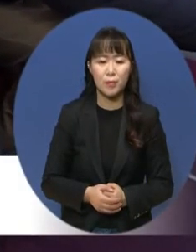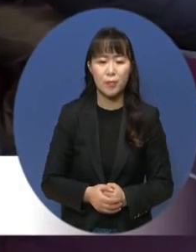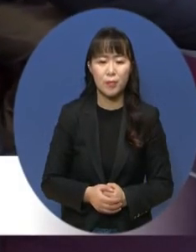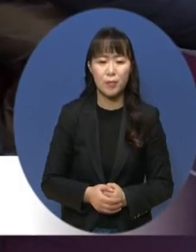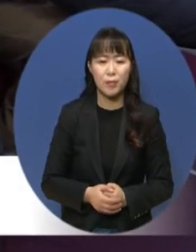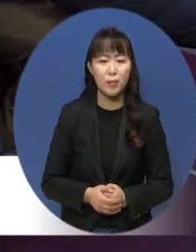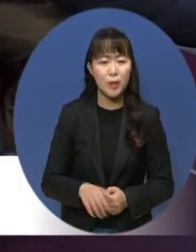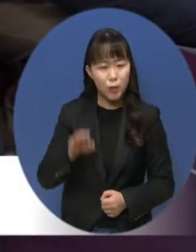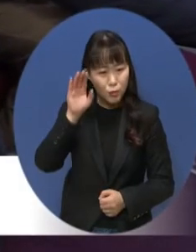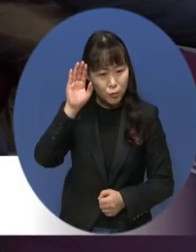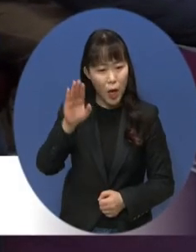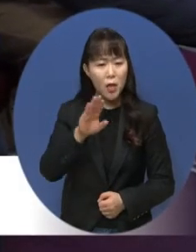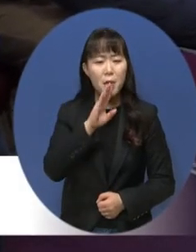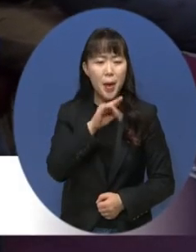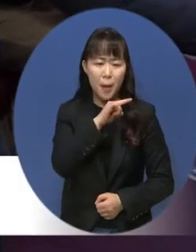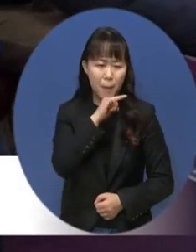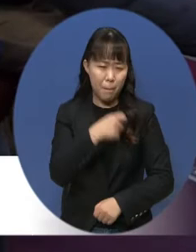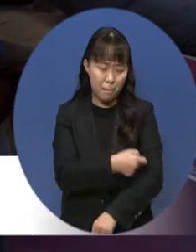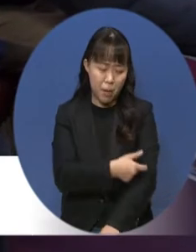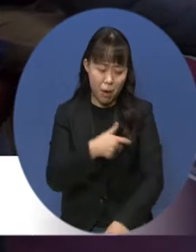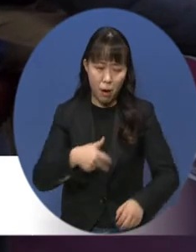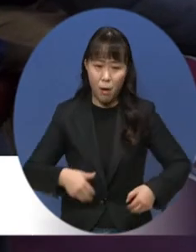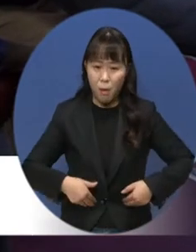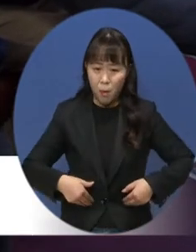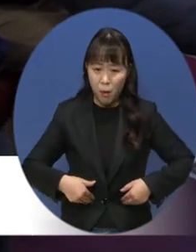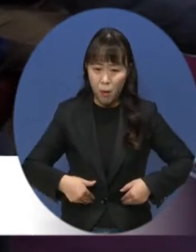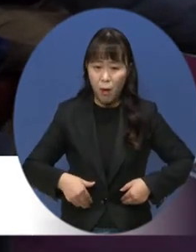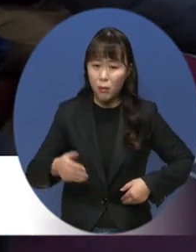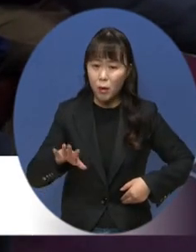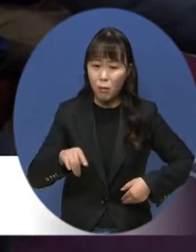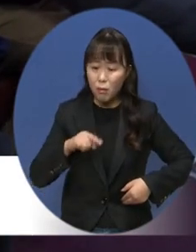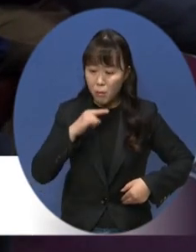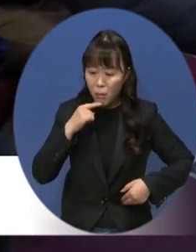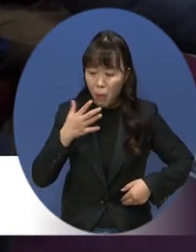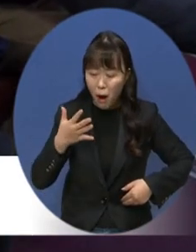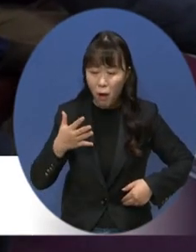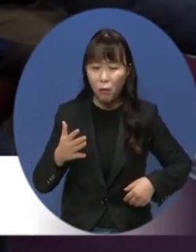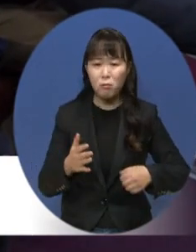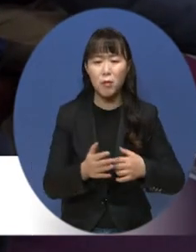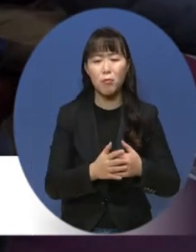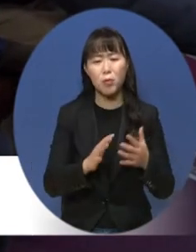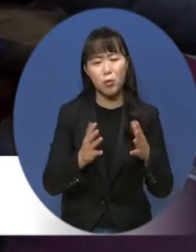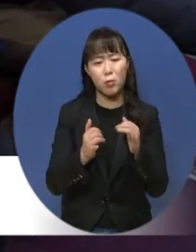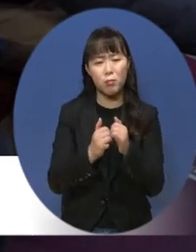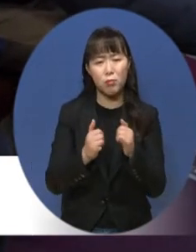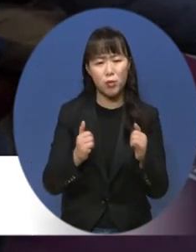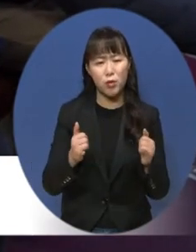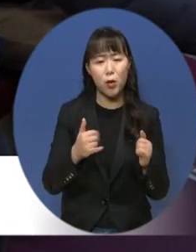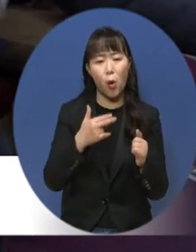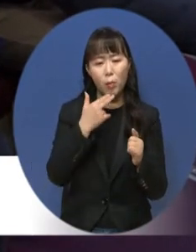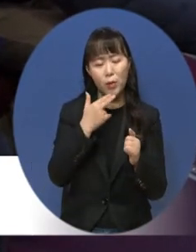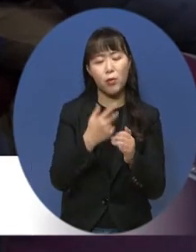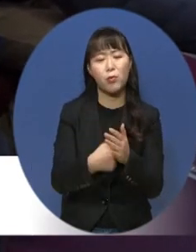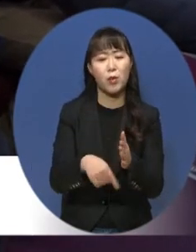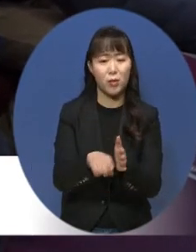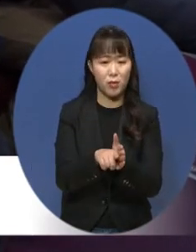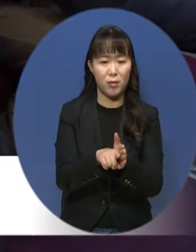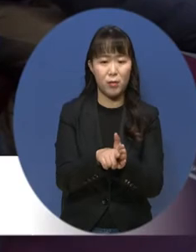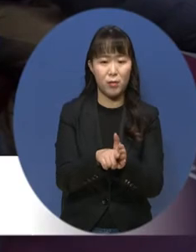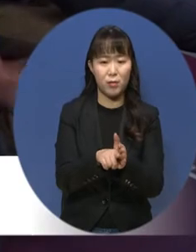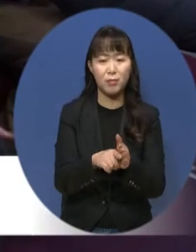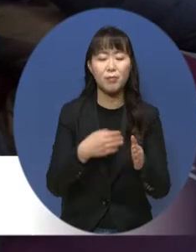나중에 정말 피가 필요한데 피가 없어서 돌아가시는 분들이 생기지 않게 하기